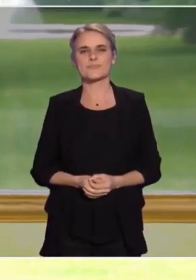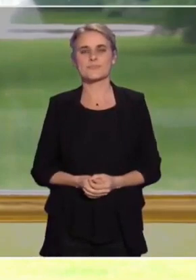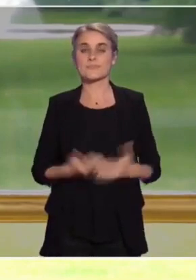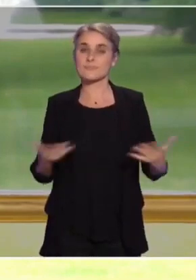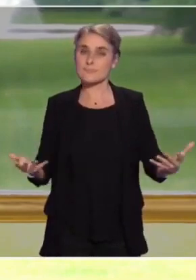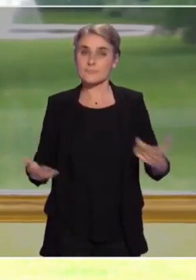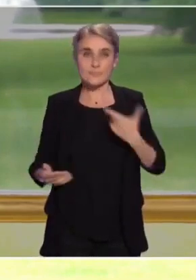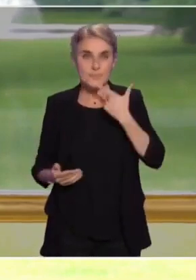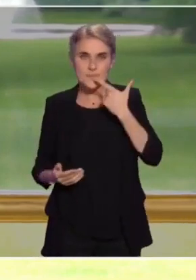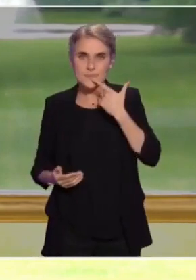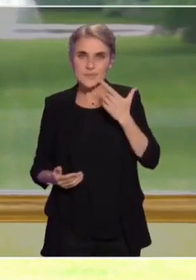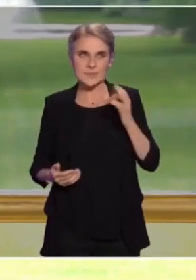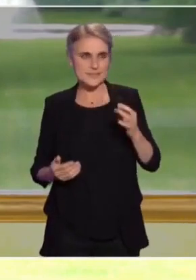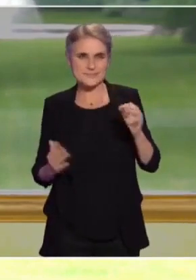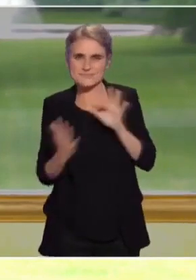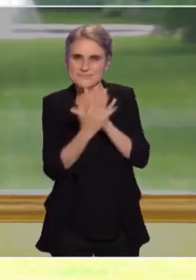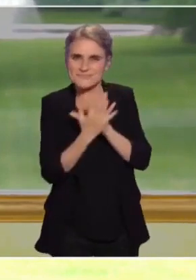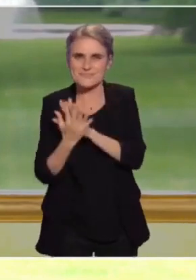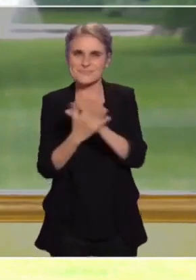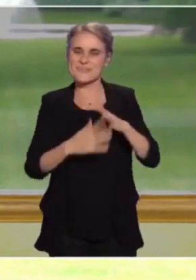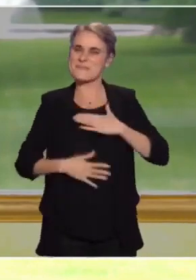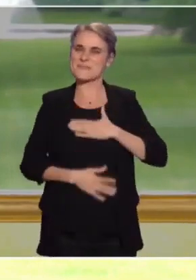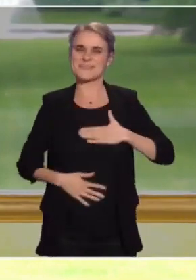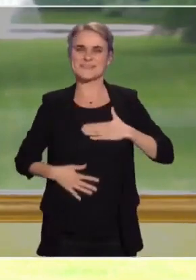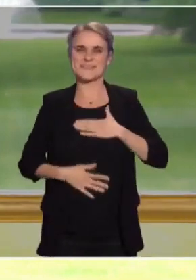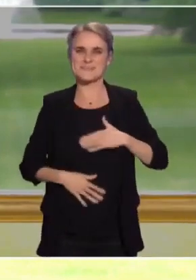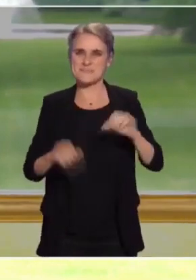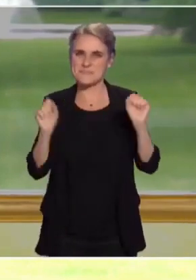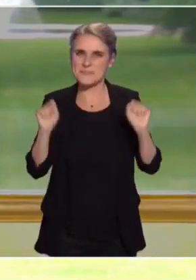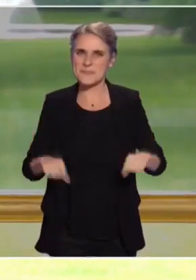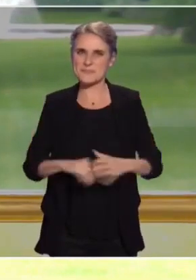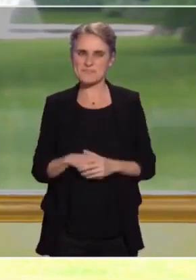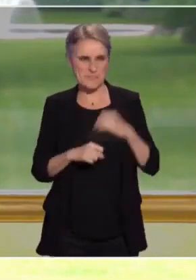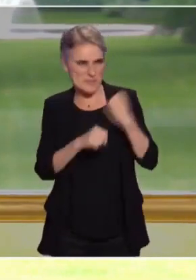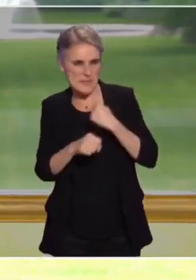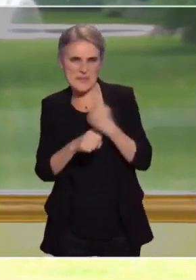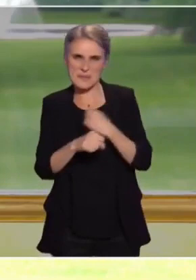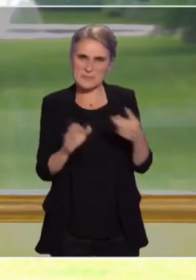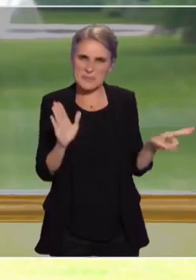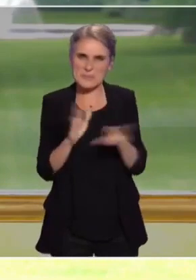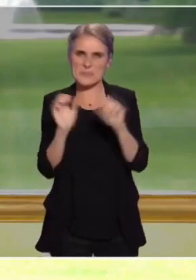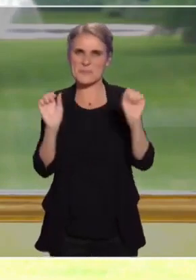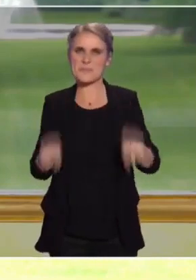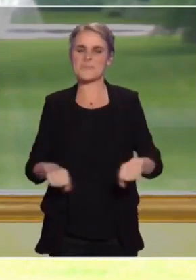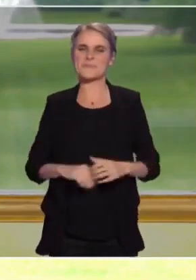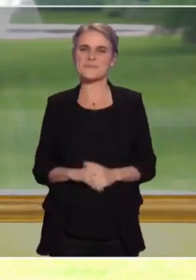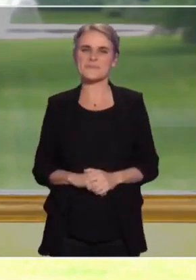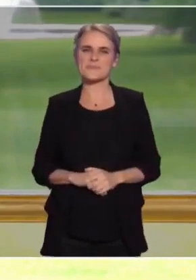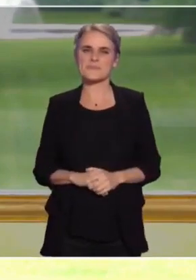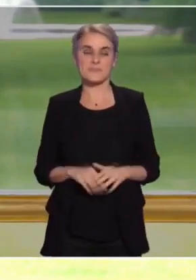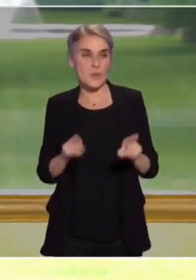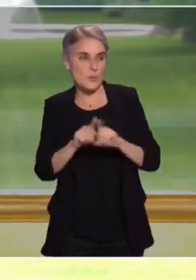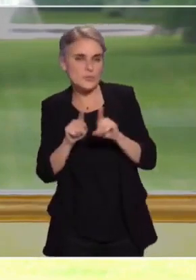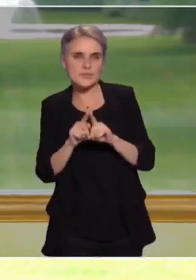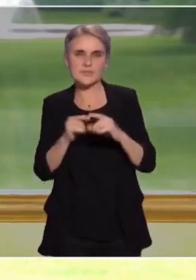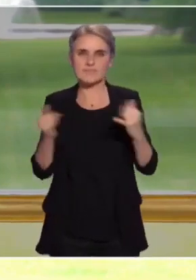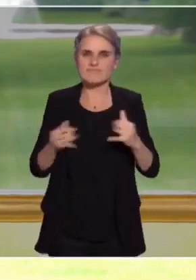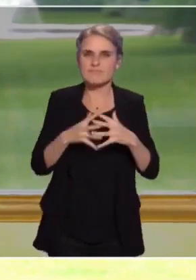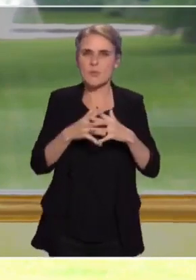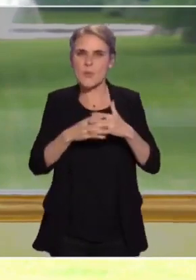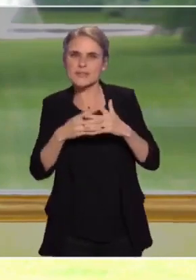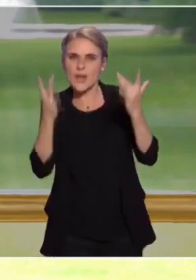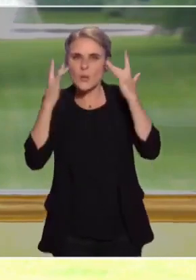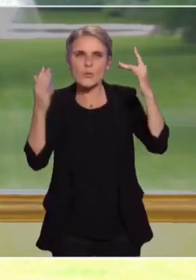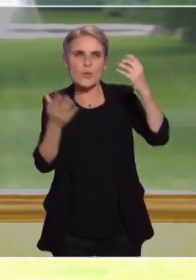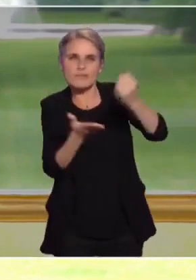le plaisir d'être ensemble de reprendre pleinement le travail mais aussi de nous divertir de nous cultiver